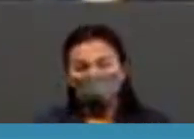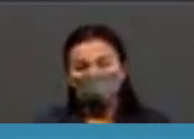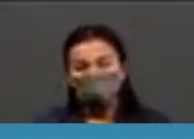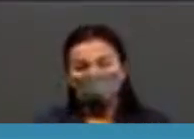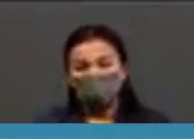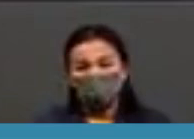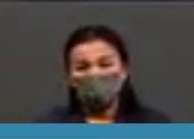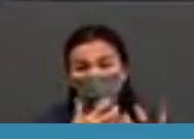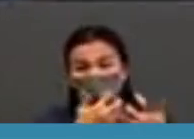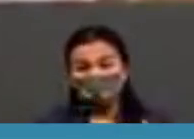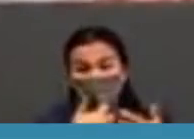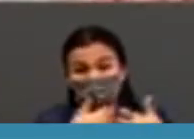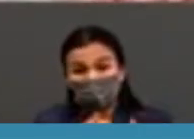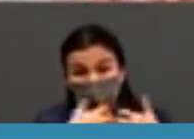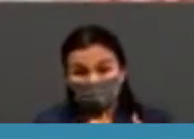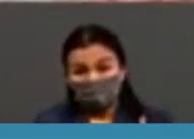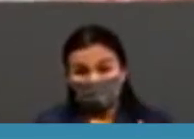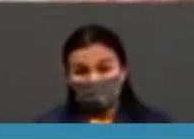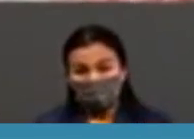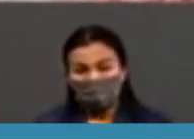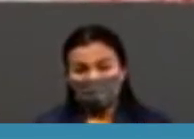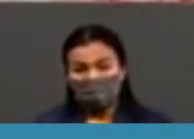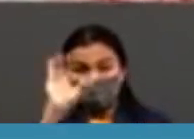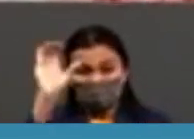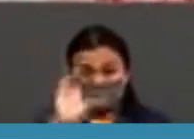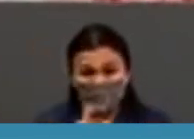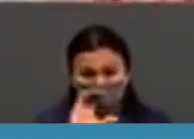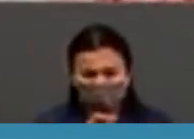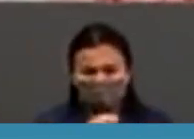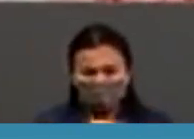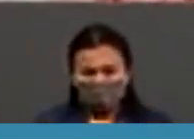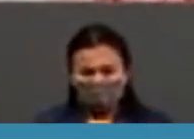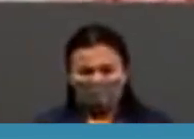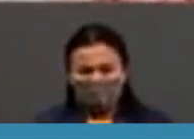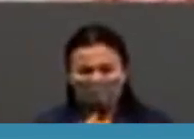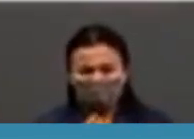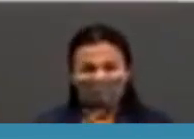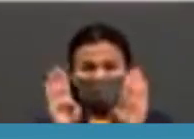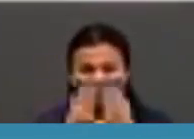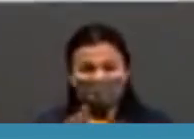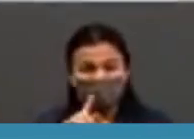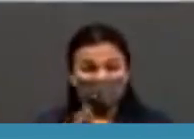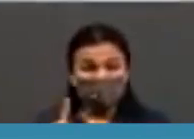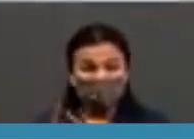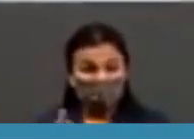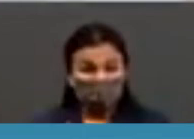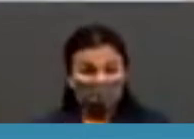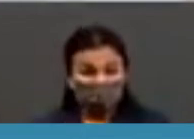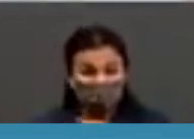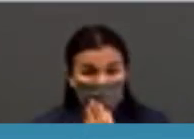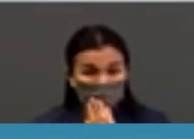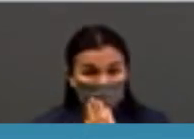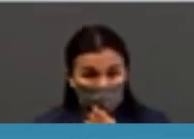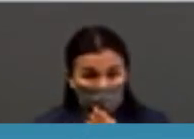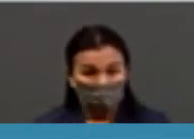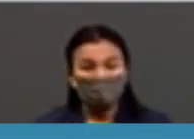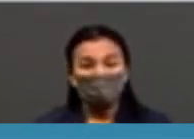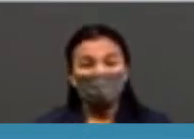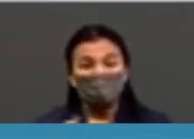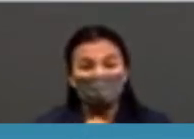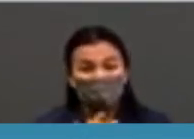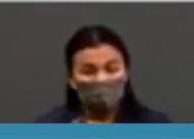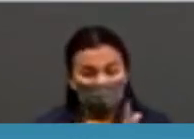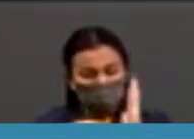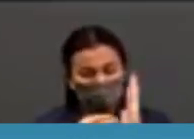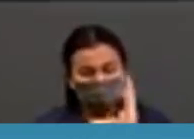านที่จะส่งเสริมและดึงดูดให้ต่างประเทศเข้ามาลงทุนในประเทศไทยมากยิ่งขึ้นและขณะนี้เริ่มเห็นผลลัพธ์ที่เป็นรูป